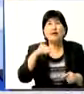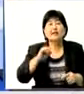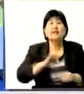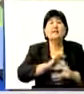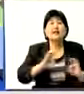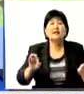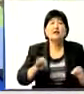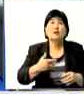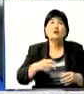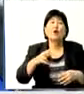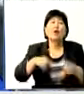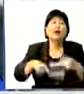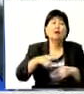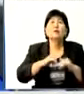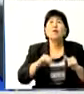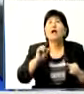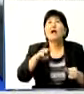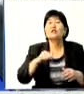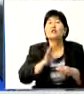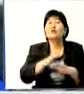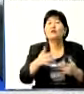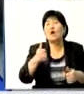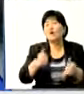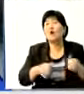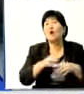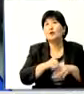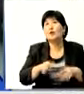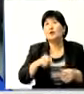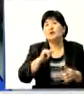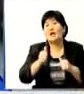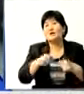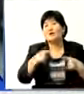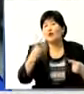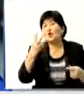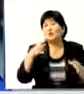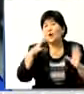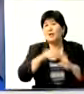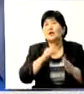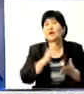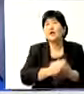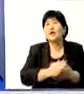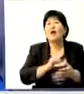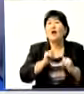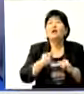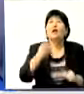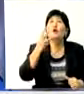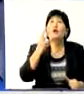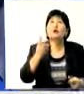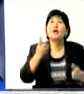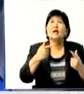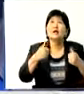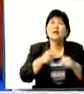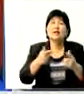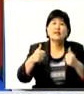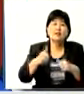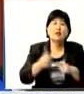үздіктері кәсіпкерлікті дамытуға арналған IT өнімдерінің байқауын өткізді. Жарыс үш түрлі бағытта қамтиды. Жарыс негізі үш секция бойынша болып жатыр.